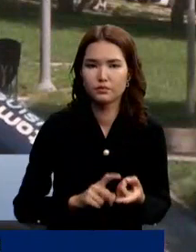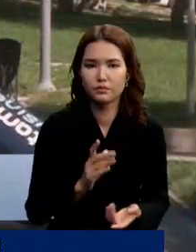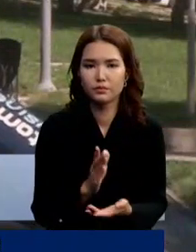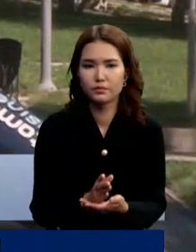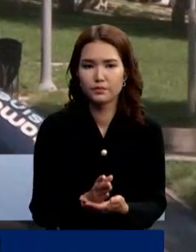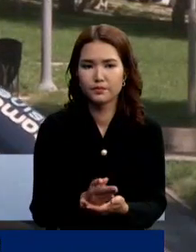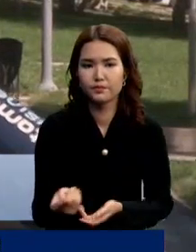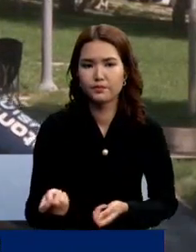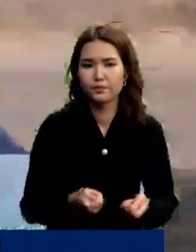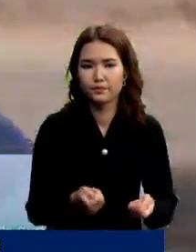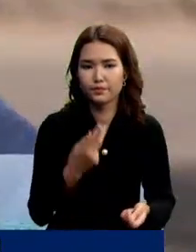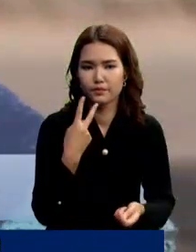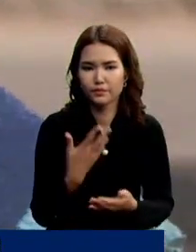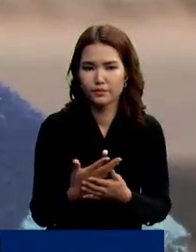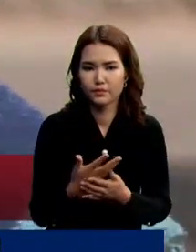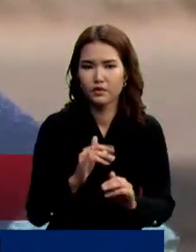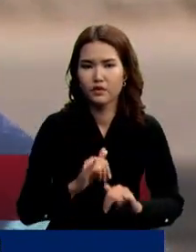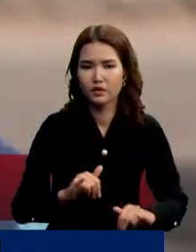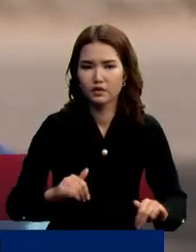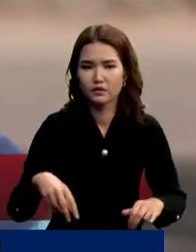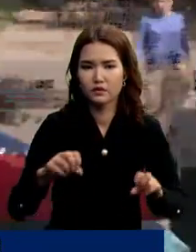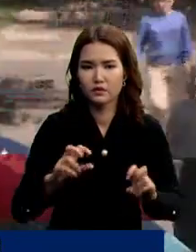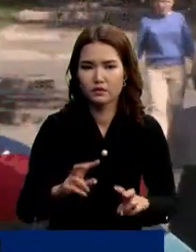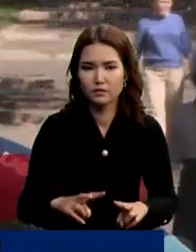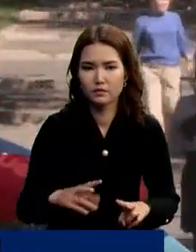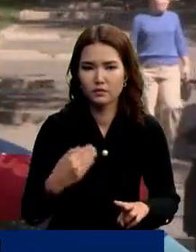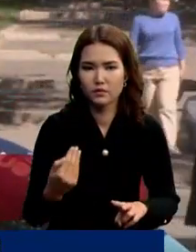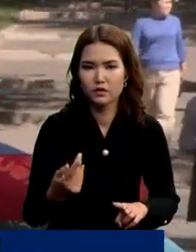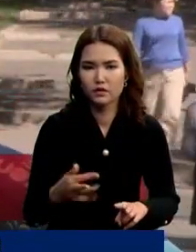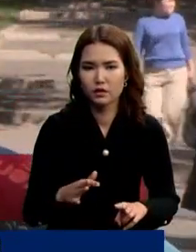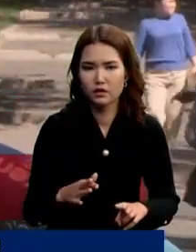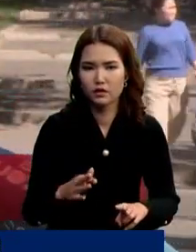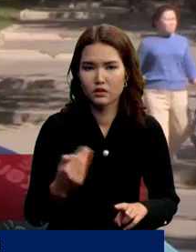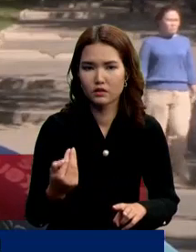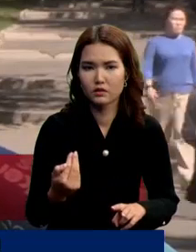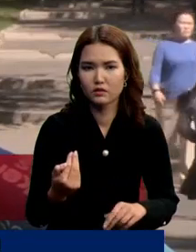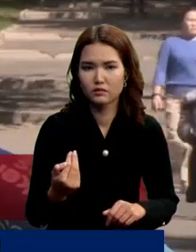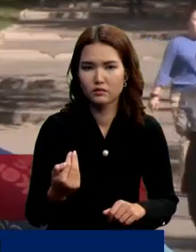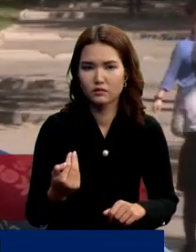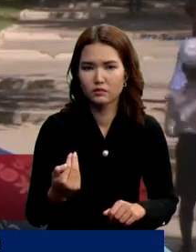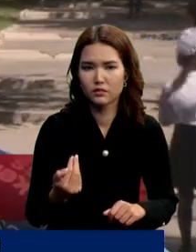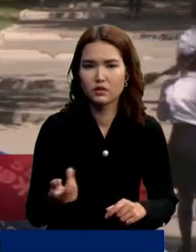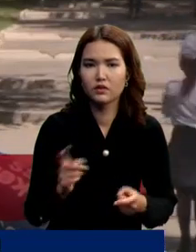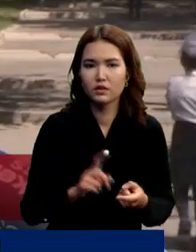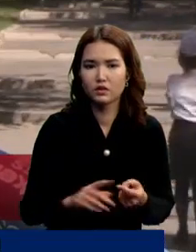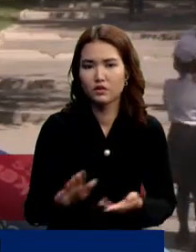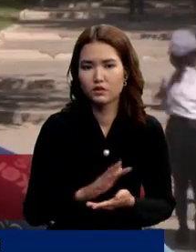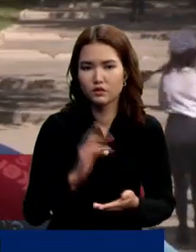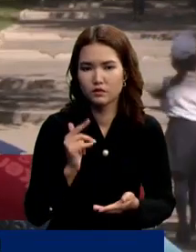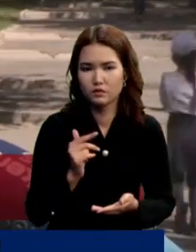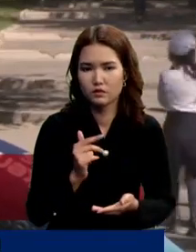только-только стабилизируется же работа. Потом компании сказали, то, что ссылались на нехватку